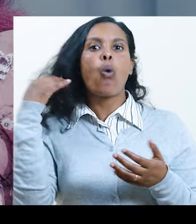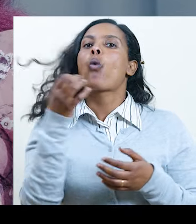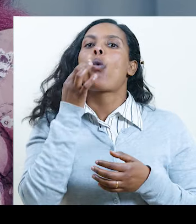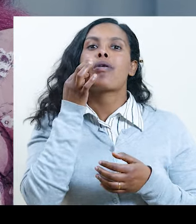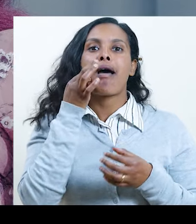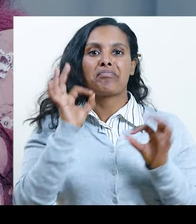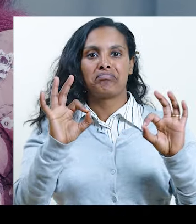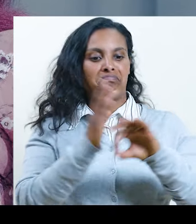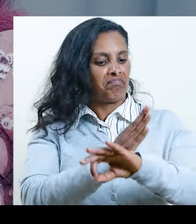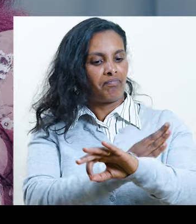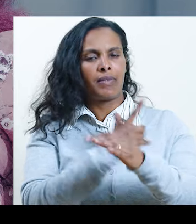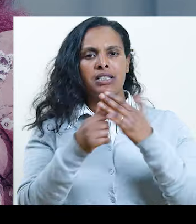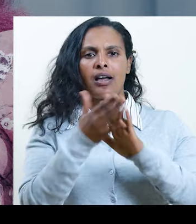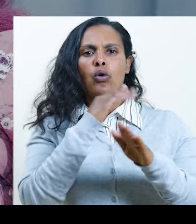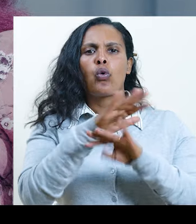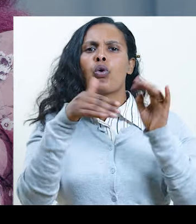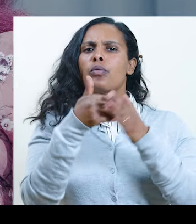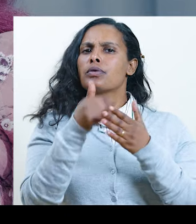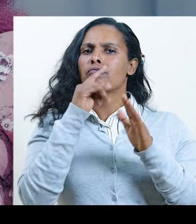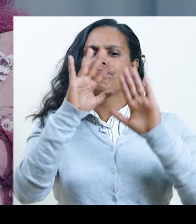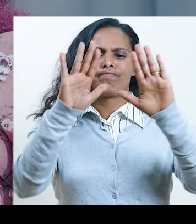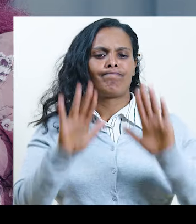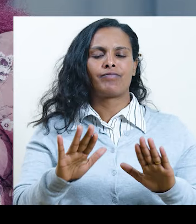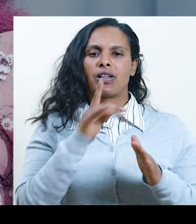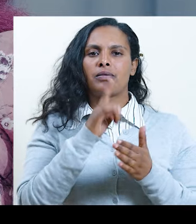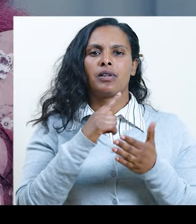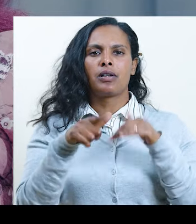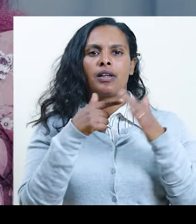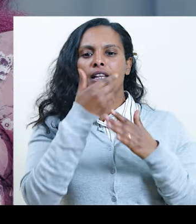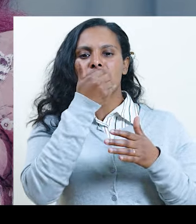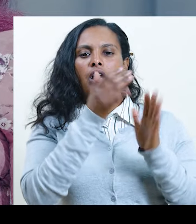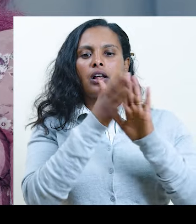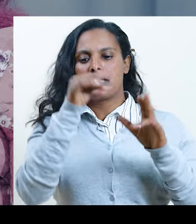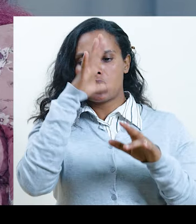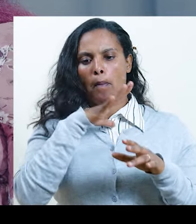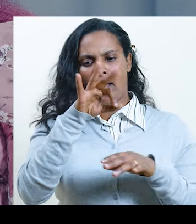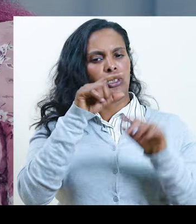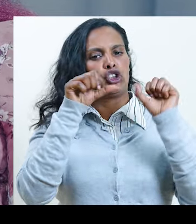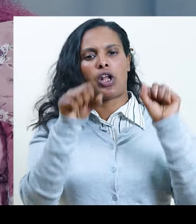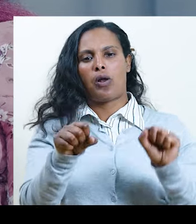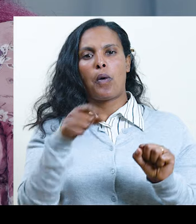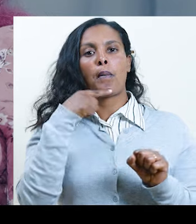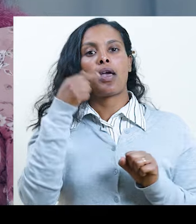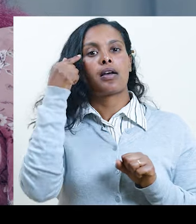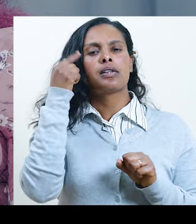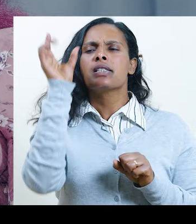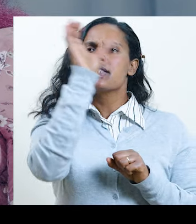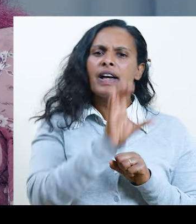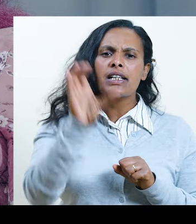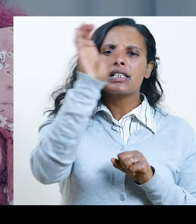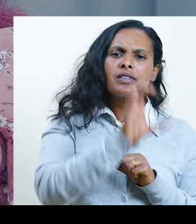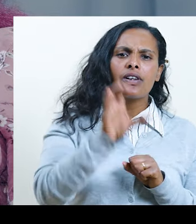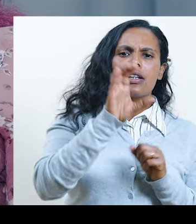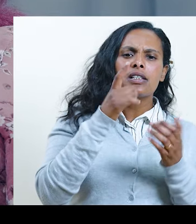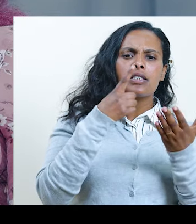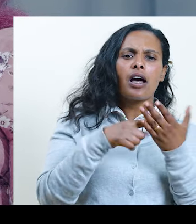በቆዳዬ። ስለዚህ የአይኑ ሕክምና ሁሉም ሰው እኮ አንድ አይደለም። የተሻለ ሰው ማግኘት እችላለሁ ወይ ብዬ